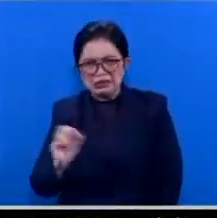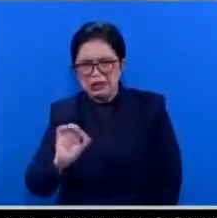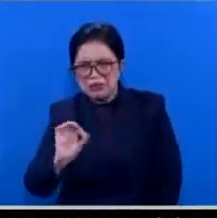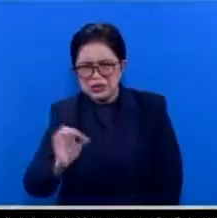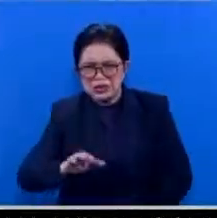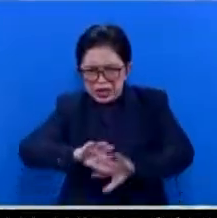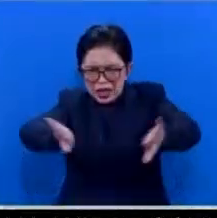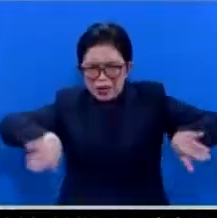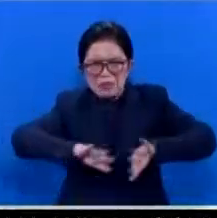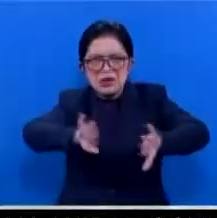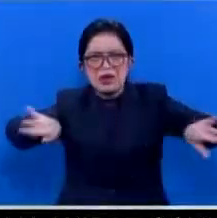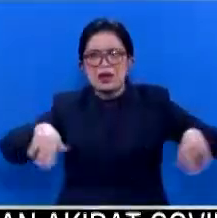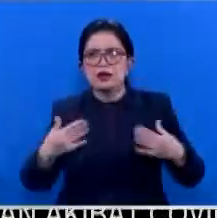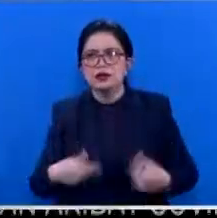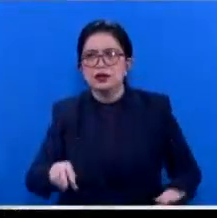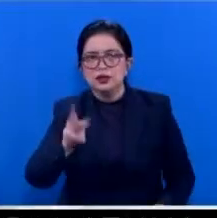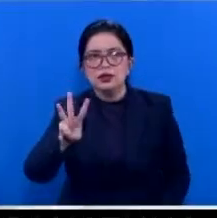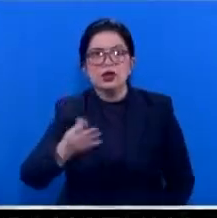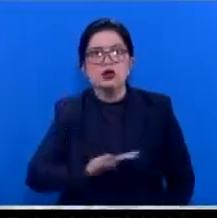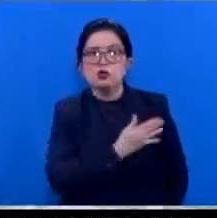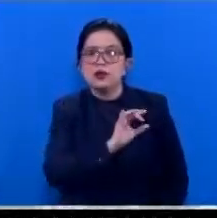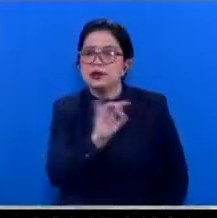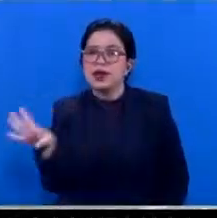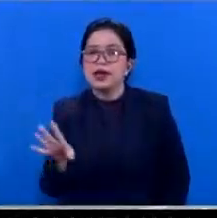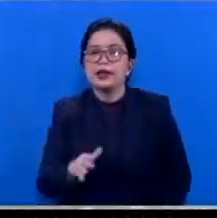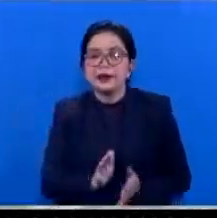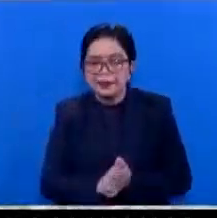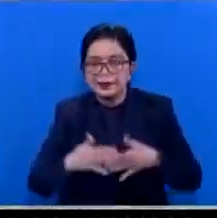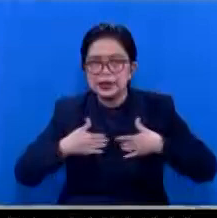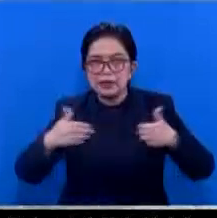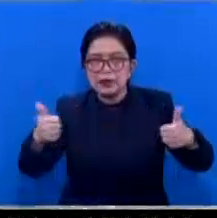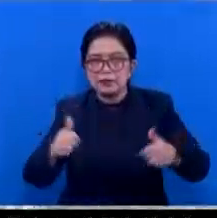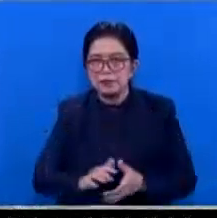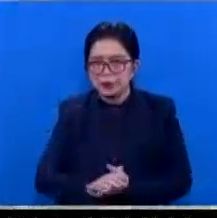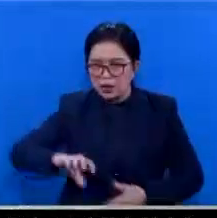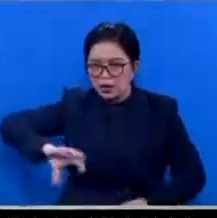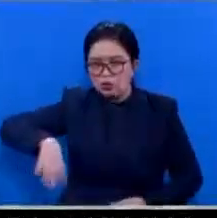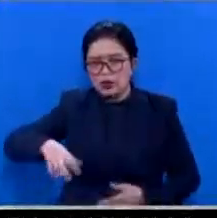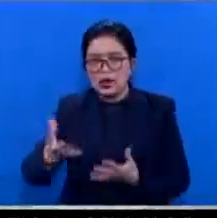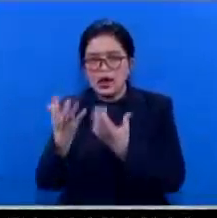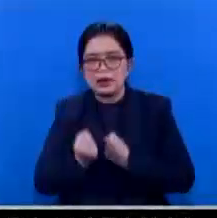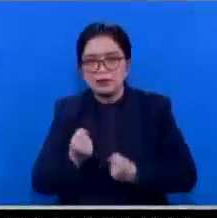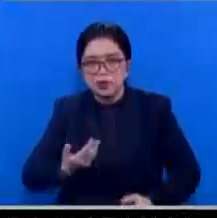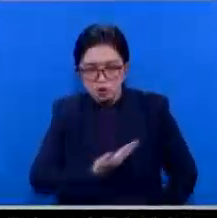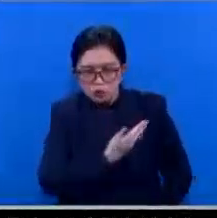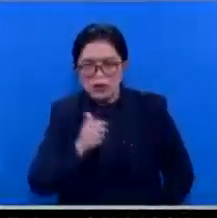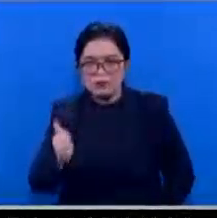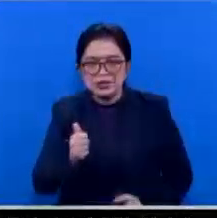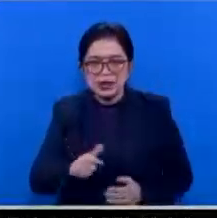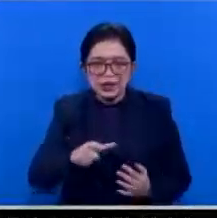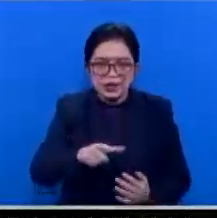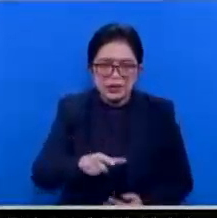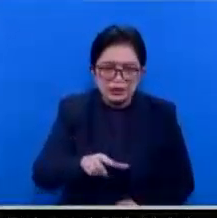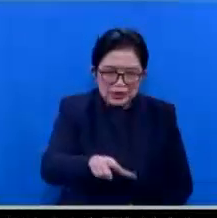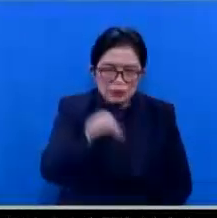arus sungai. Tiga korban yang lain selamat. Pihak keluarga berharap agar korban bisa segera ditemukan.